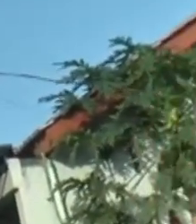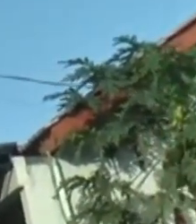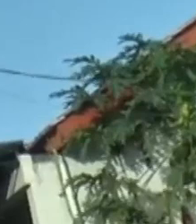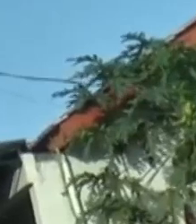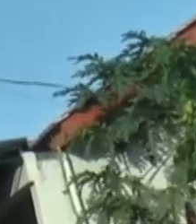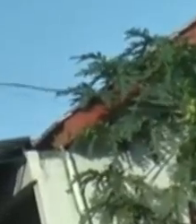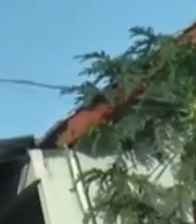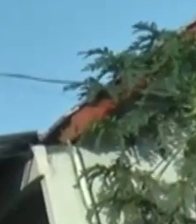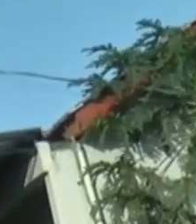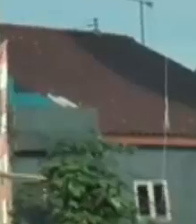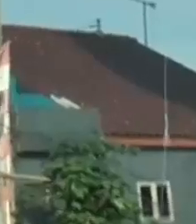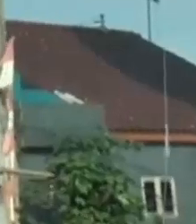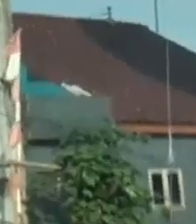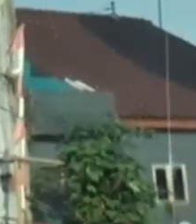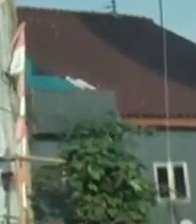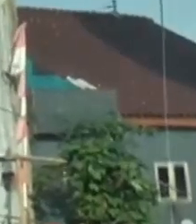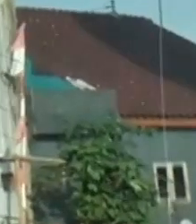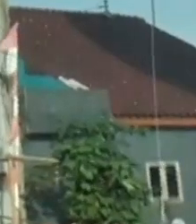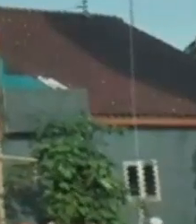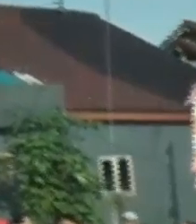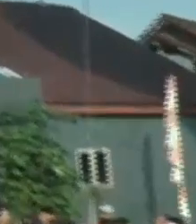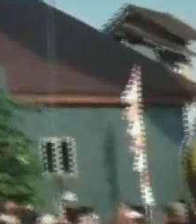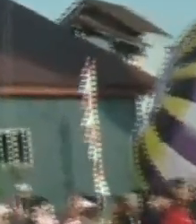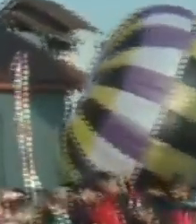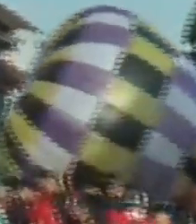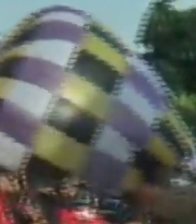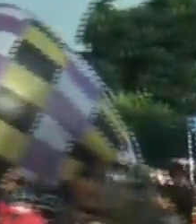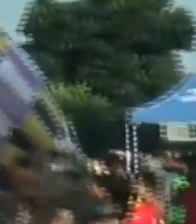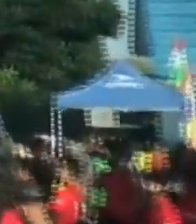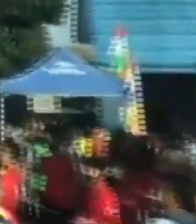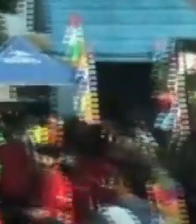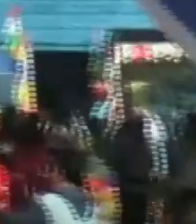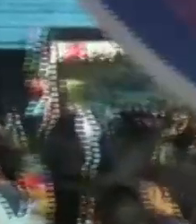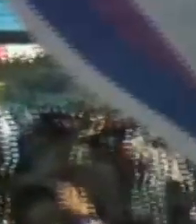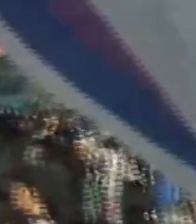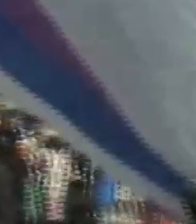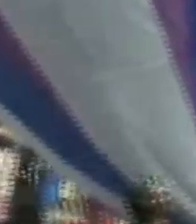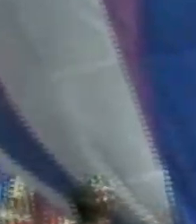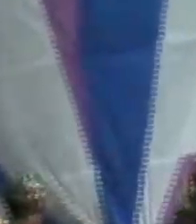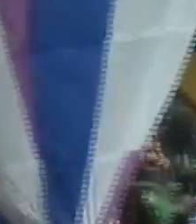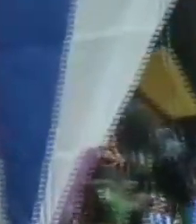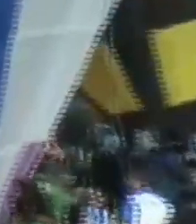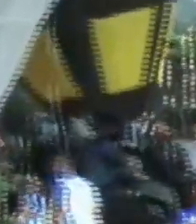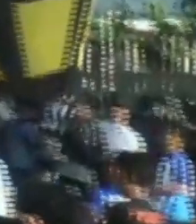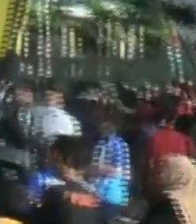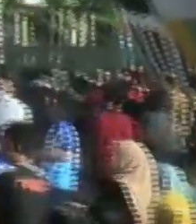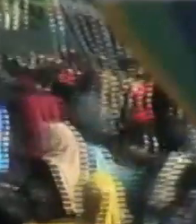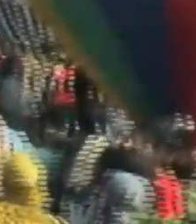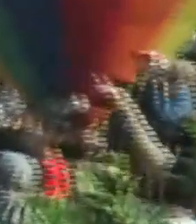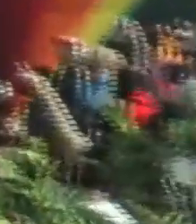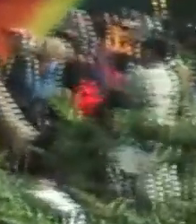kembali balon udara. Dalam festival ini, balon udara harus ditambatkan dengan tali dengan ketinggian maksimal 150 meter.